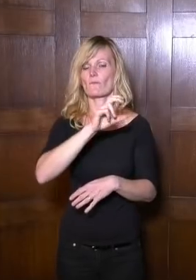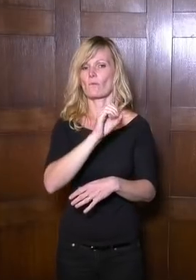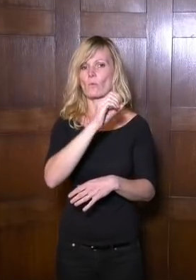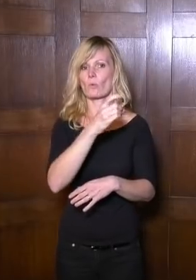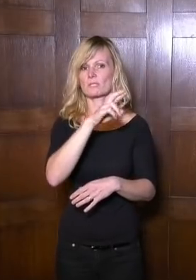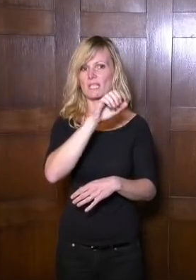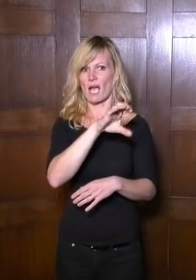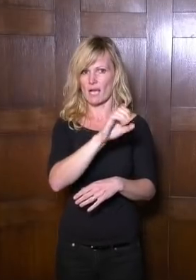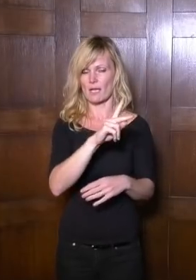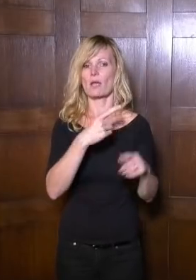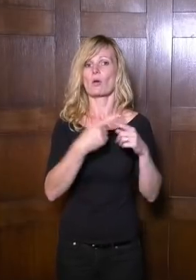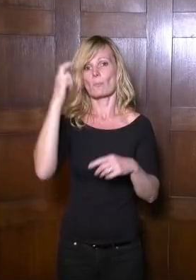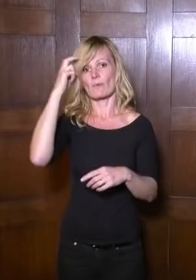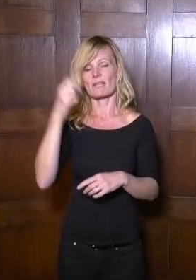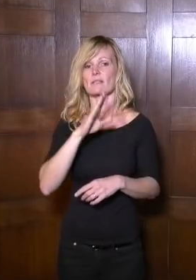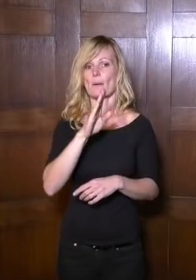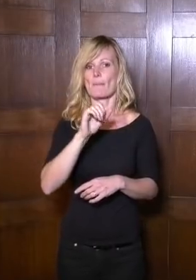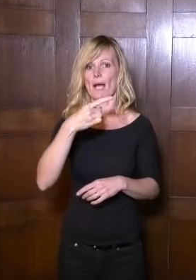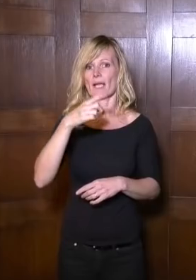Bakhti über die sozialen Medien.